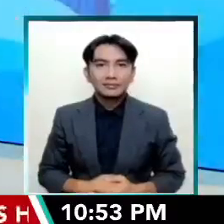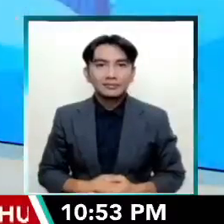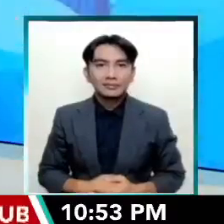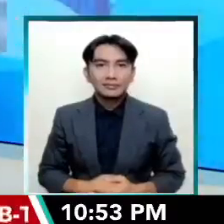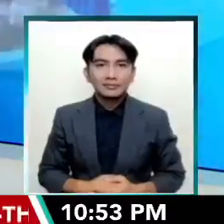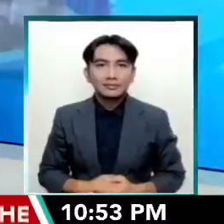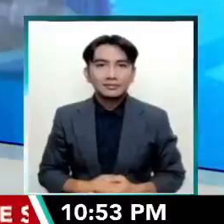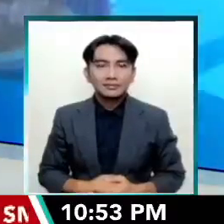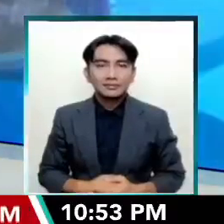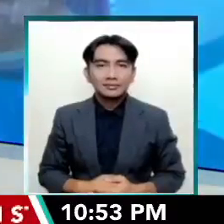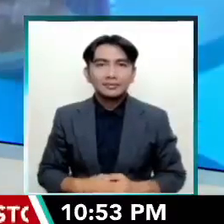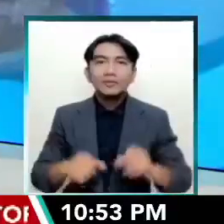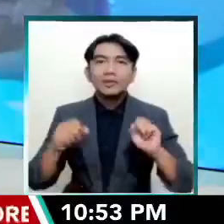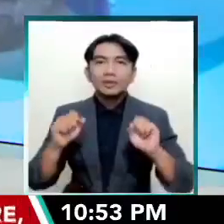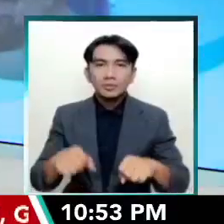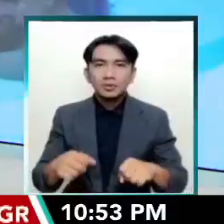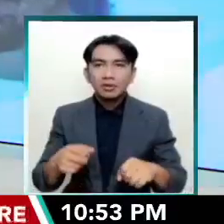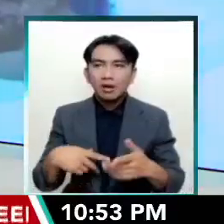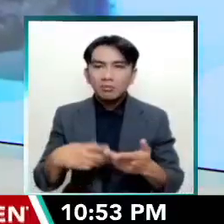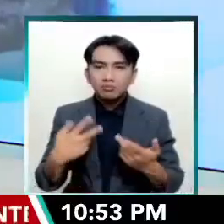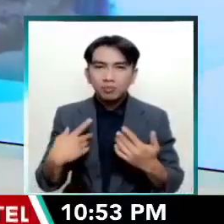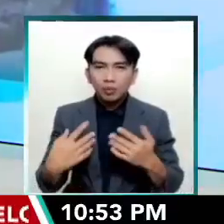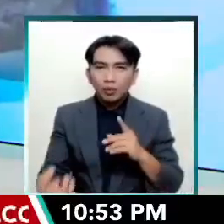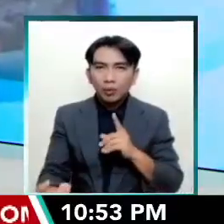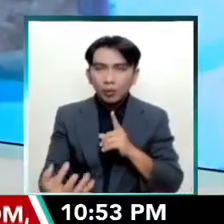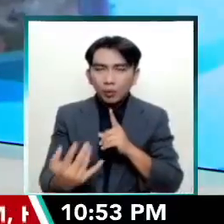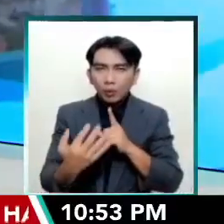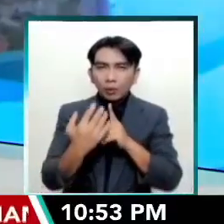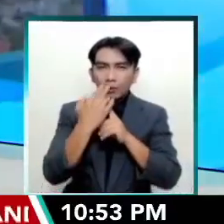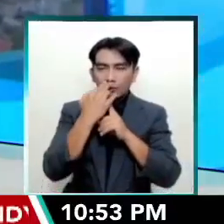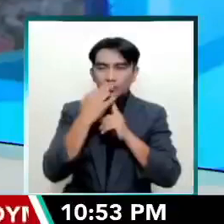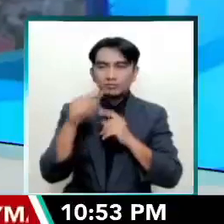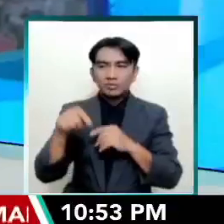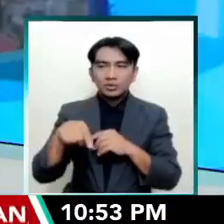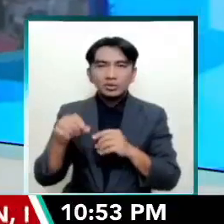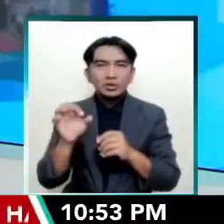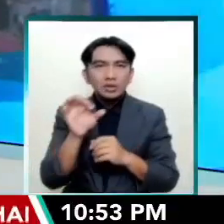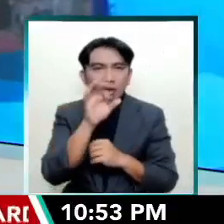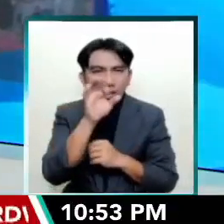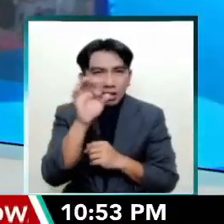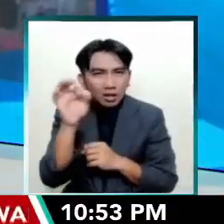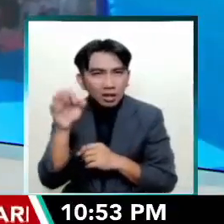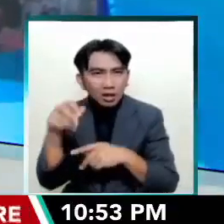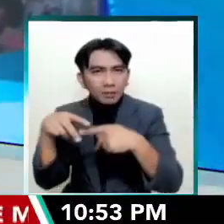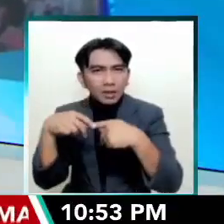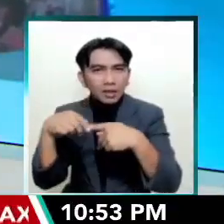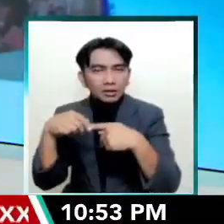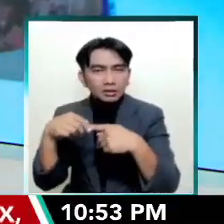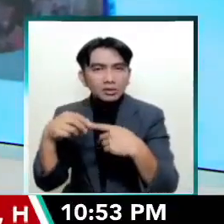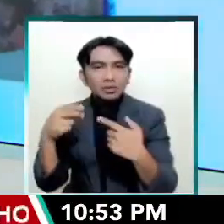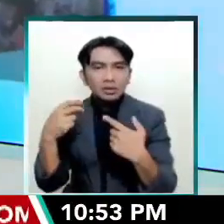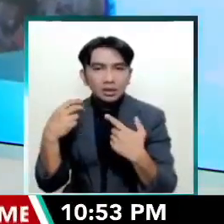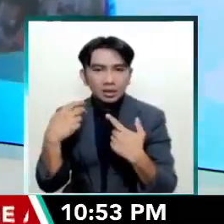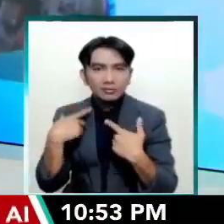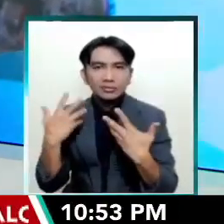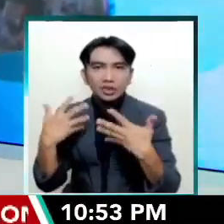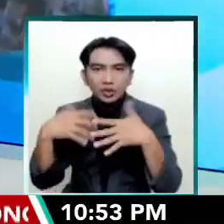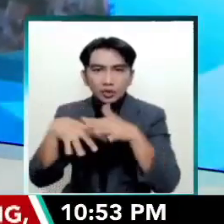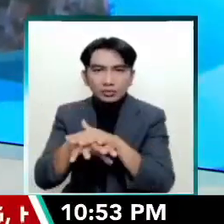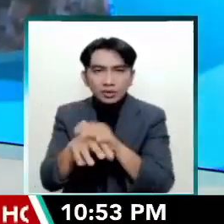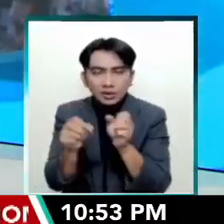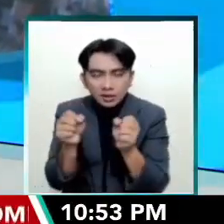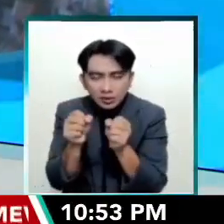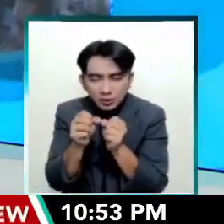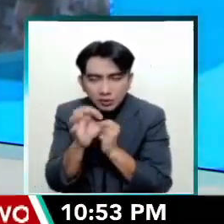Posibleng nakalalanghap na raw ng sobrang liliit na plastic ang mga taga Metro Manila dahil kontaminado na raw ng microplastics ang hangin